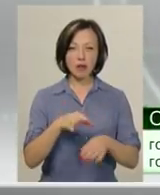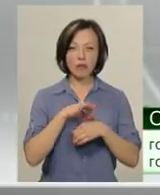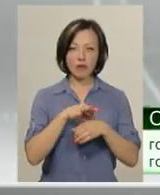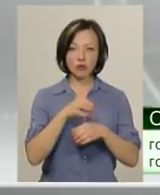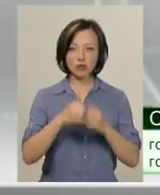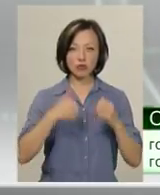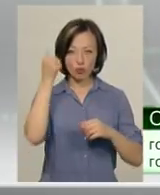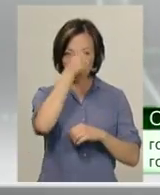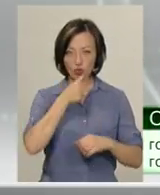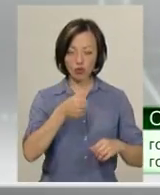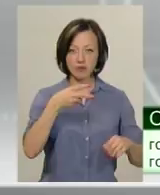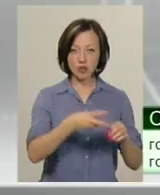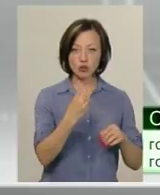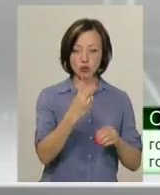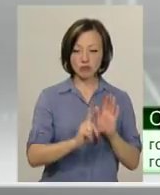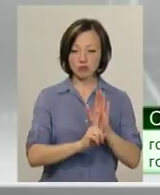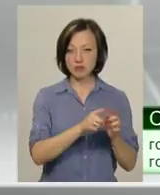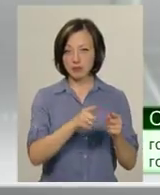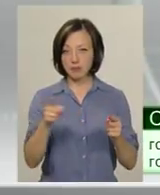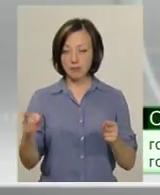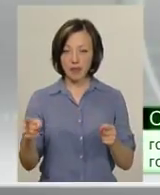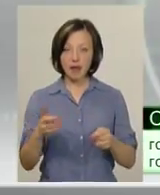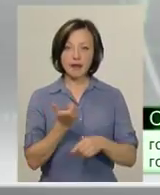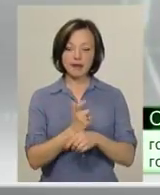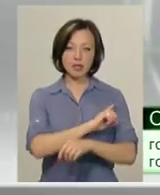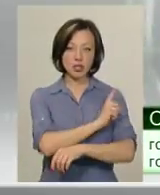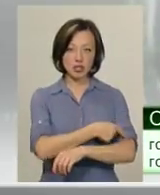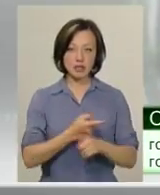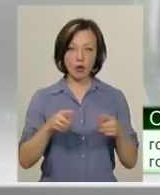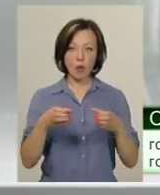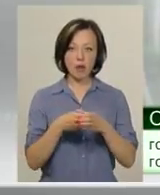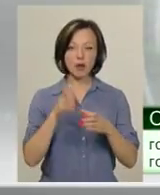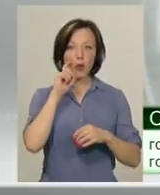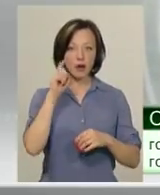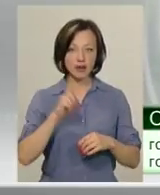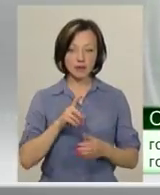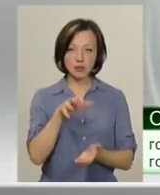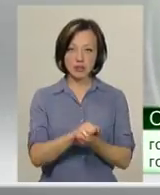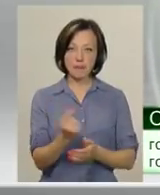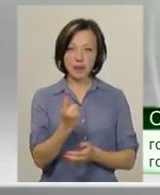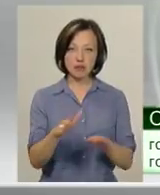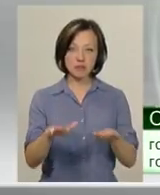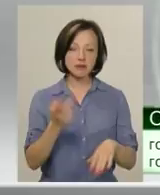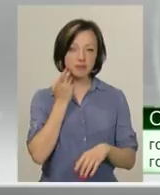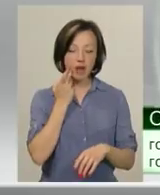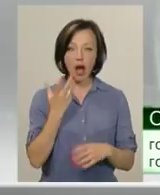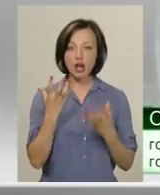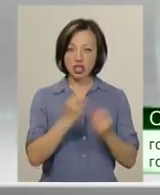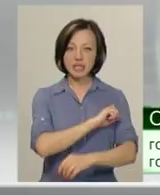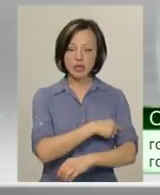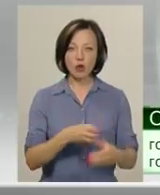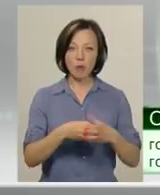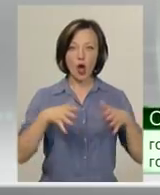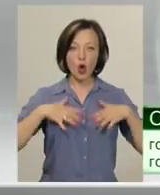проводяться щороку з 2002-го. Традиційно найсильніша на цих змаганнях команда України, яка посідає перші місця. А ще сильні